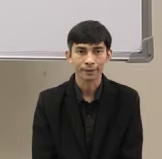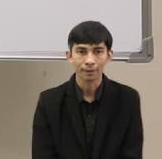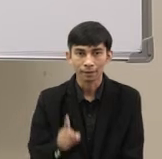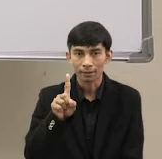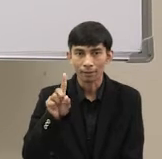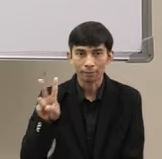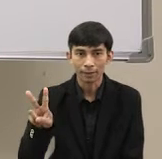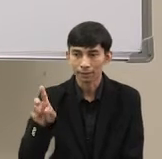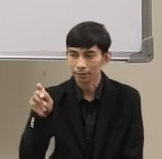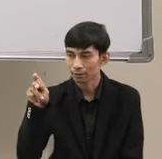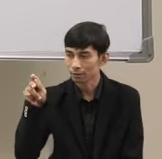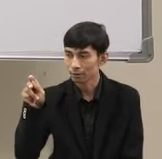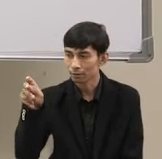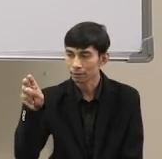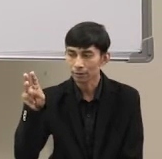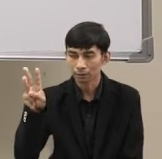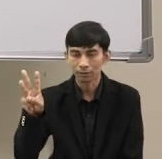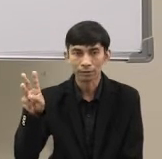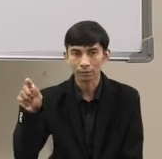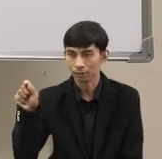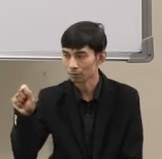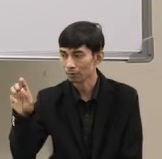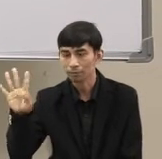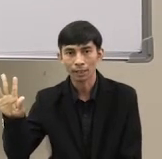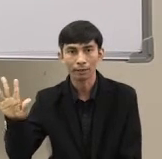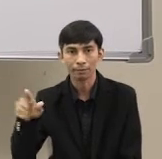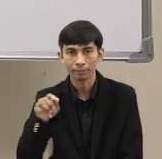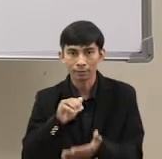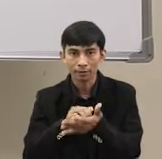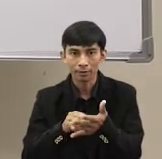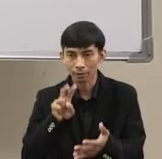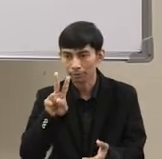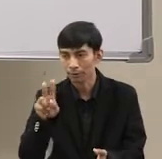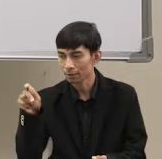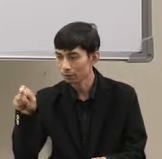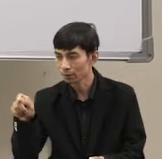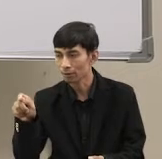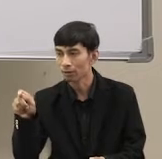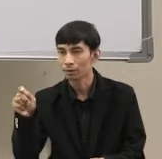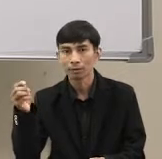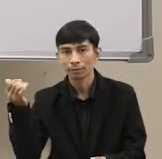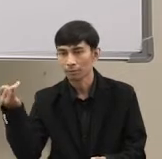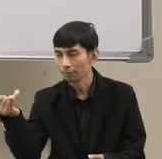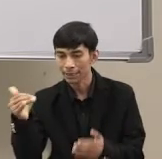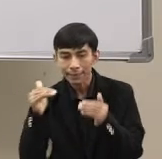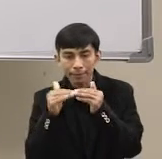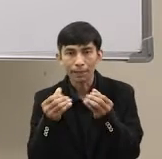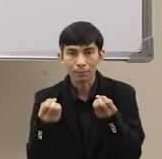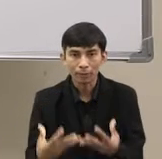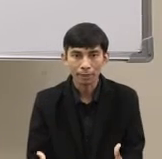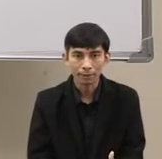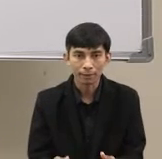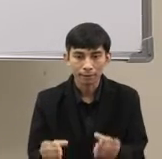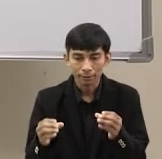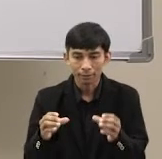Đọc bấy, trọt prám, đọ, pi, trọt prám, pi, sma nâng, bon màn. Cho con kẹt ở